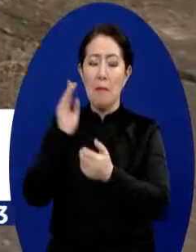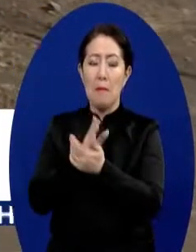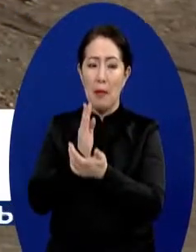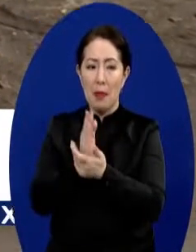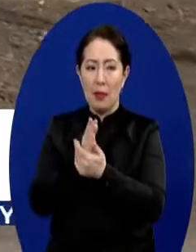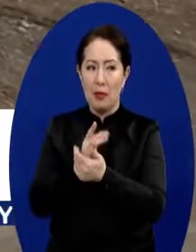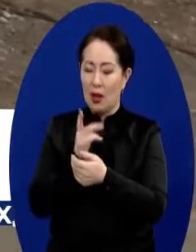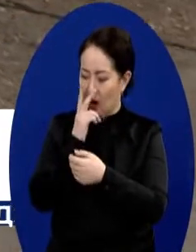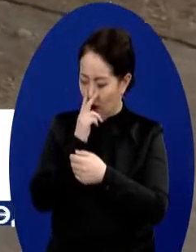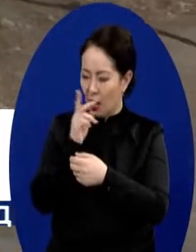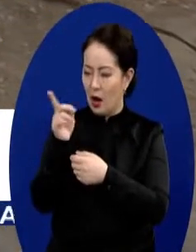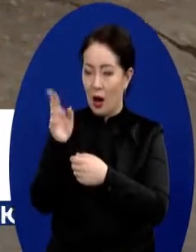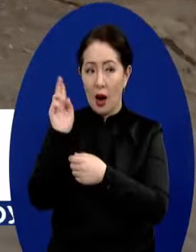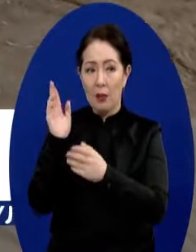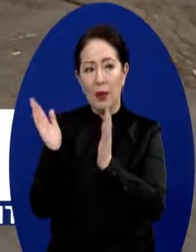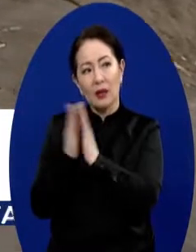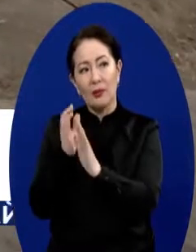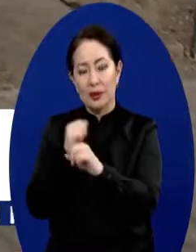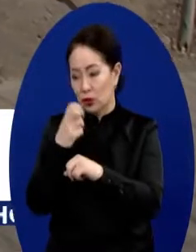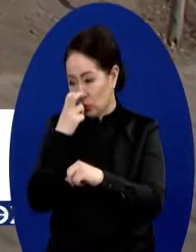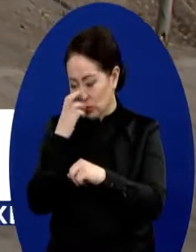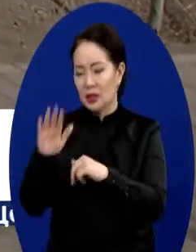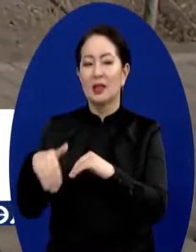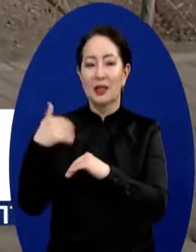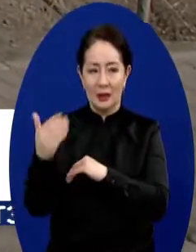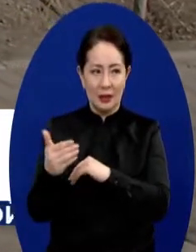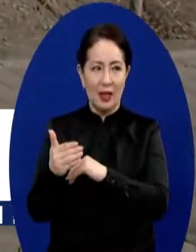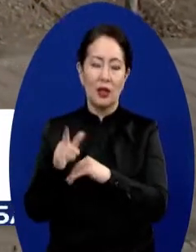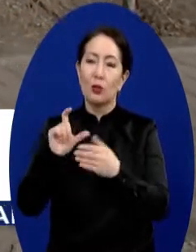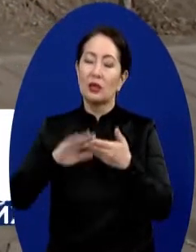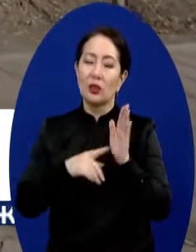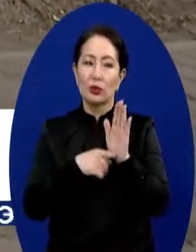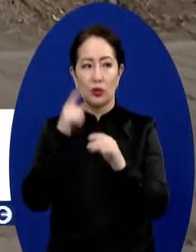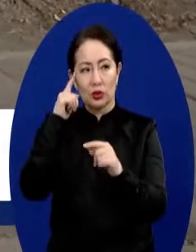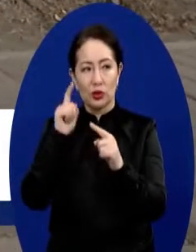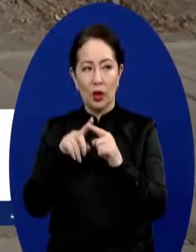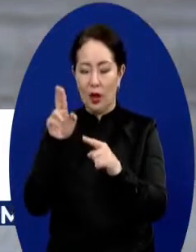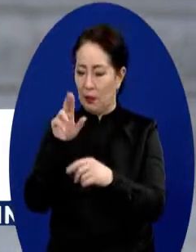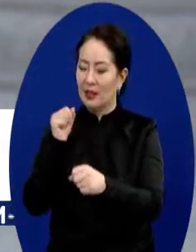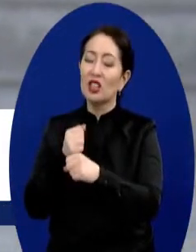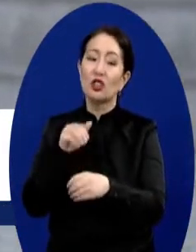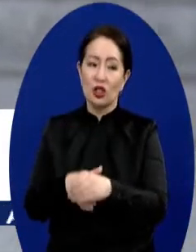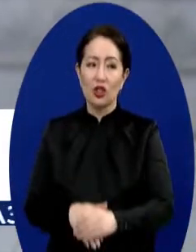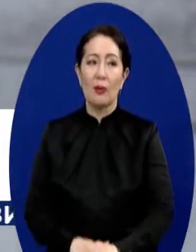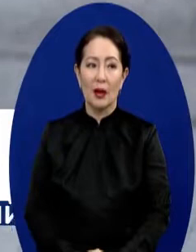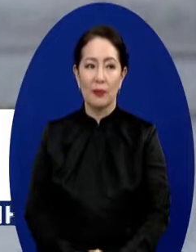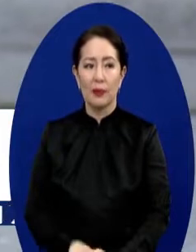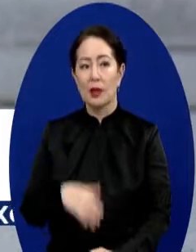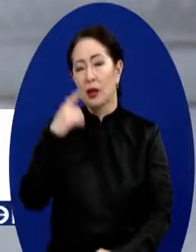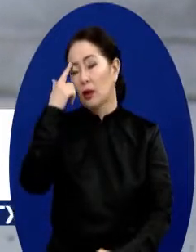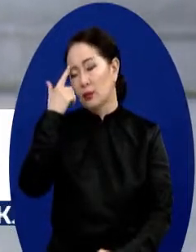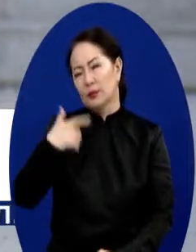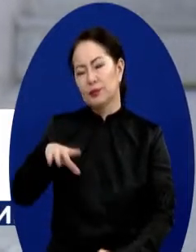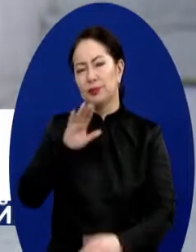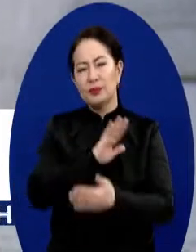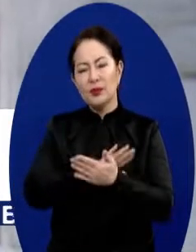Тийм болохоор бас эхлээд энэ компани дээр ажиллаж үзье. Энийг бас бастал түгэж үзье гэж зэрэг компанид ажиллаж. Монголчууд өөрсдөө